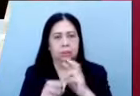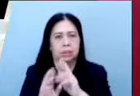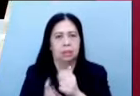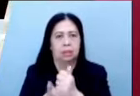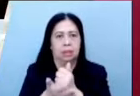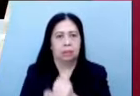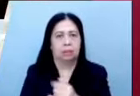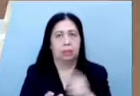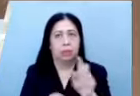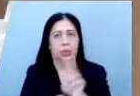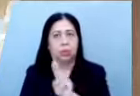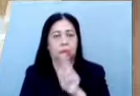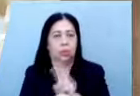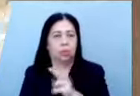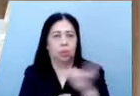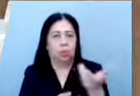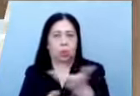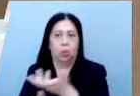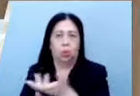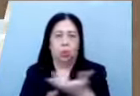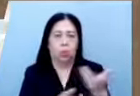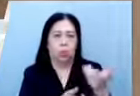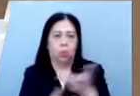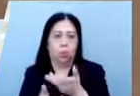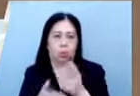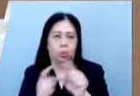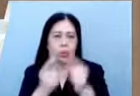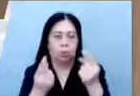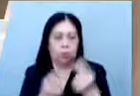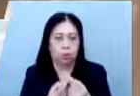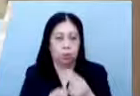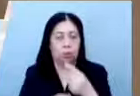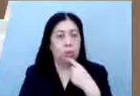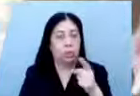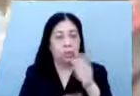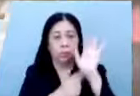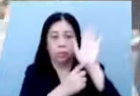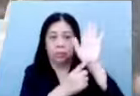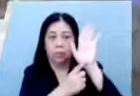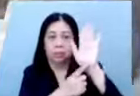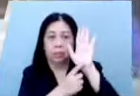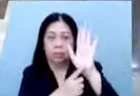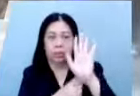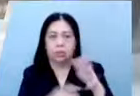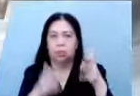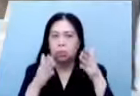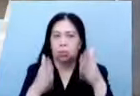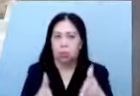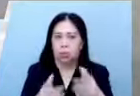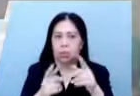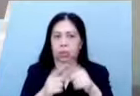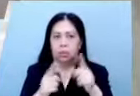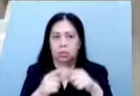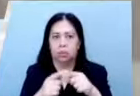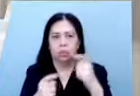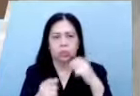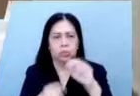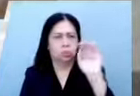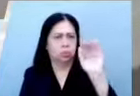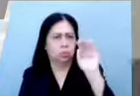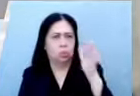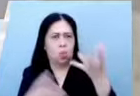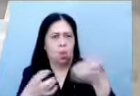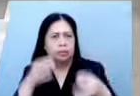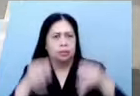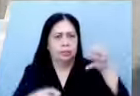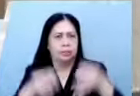gumamit ng tear gas para mataboy ang grupo. Ayon sa mga realista, paraan nila ito para ipanawagan ng hustisya